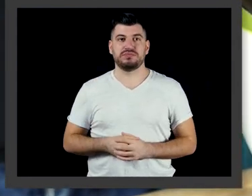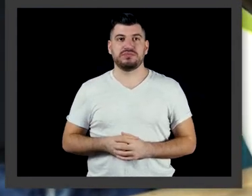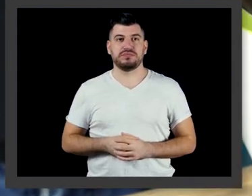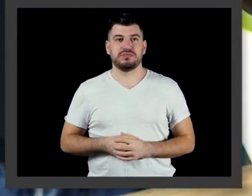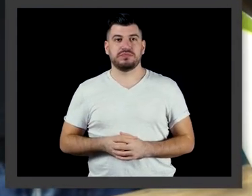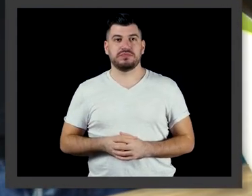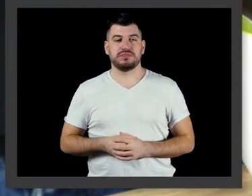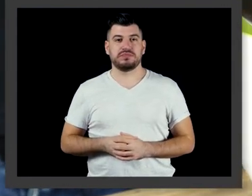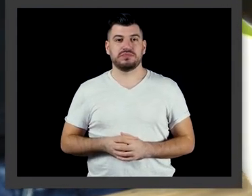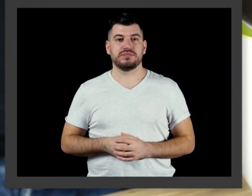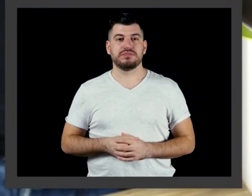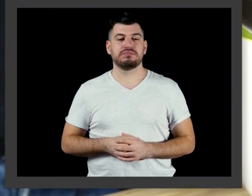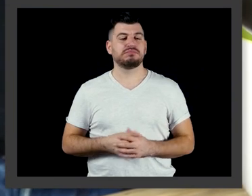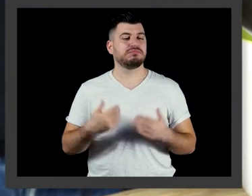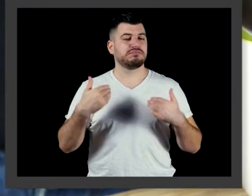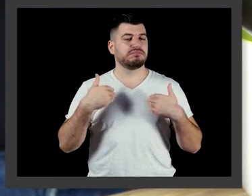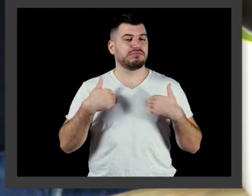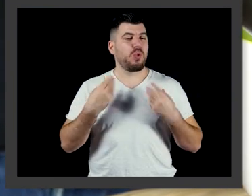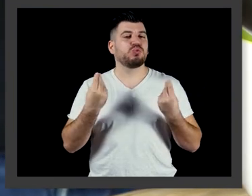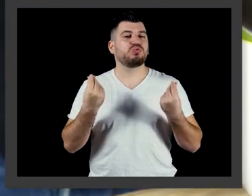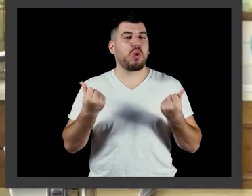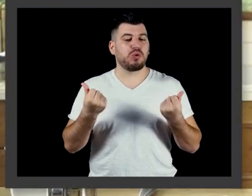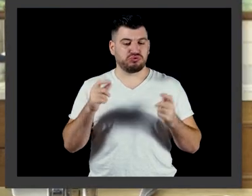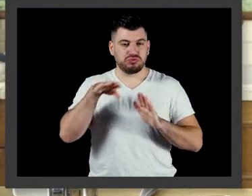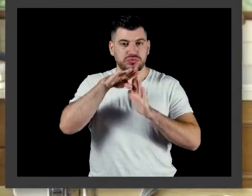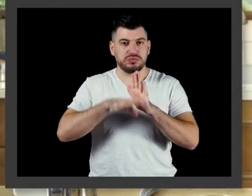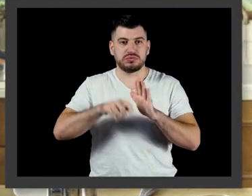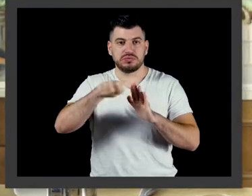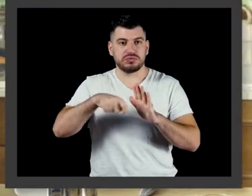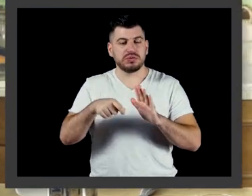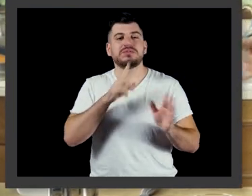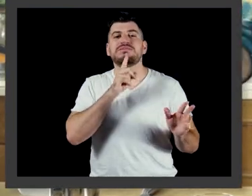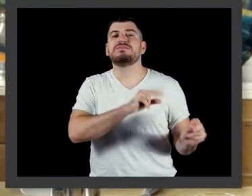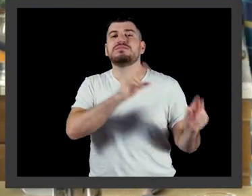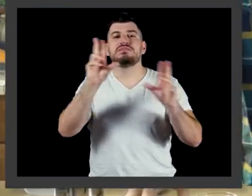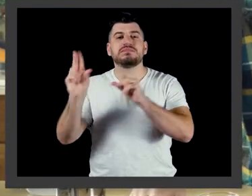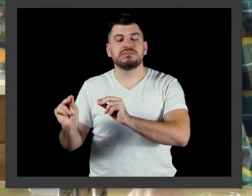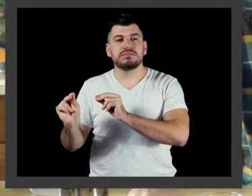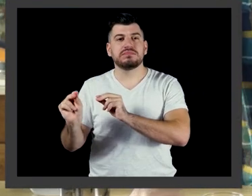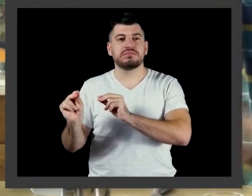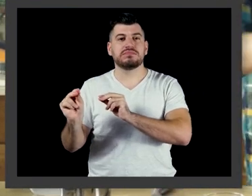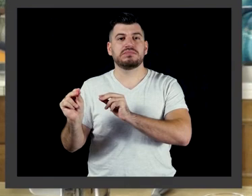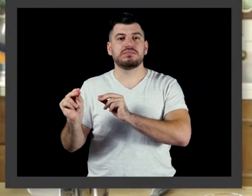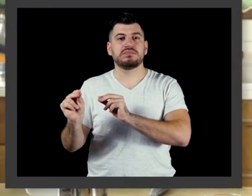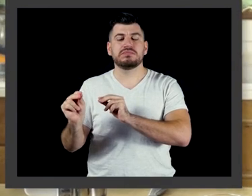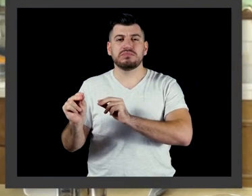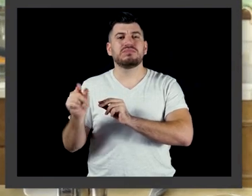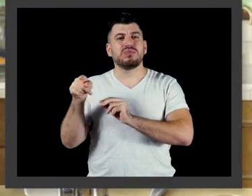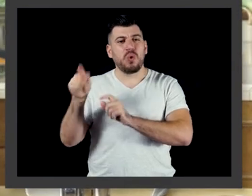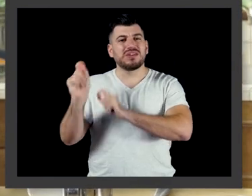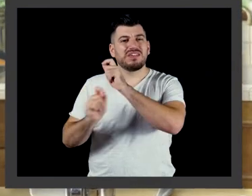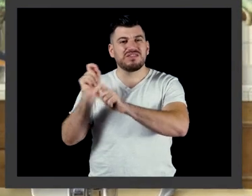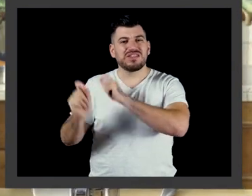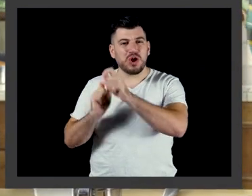Άρα η φιλοσοφία που έχω ακολουθήσει γενικά για τη συνταγή μου είναι η ίδια ακριβώς από όταν φτιάχνω κρέμα αγγλές. Η